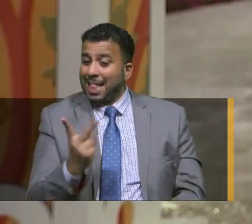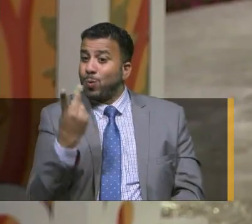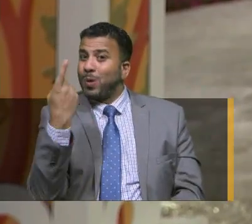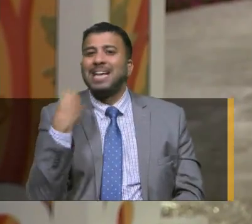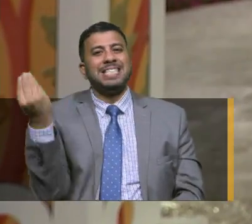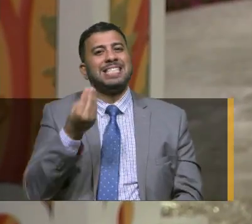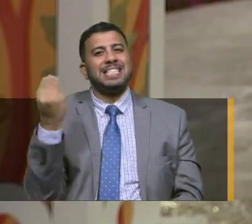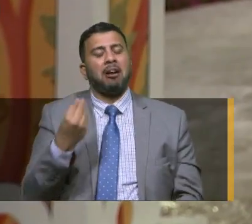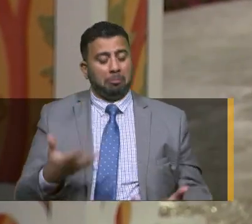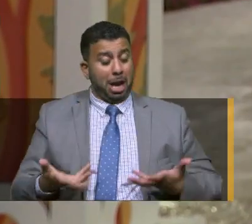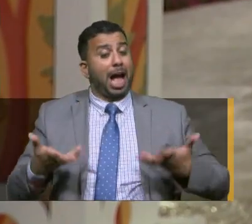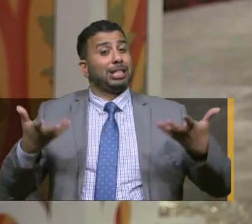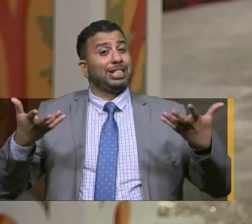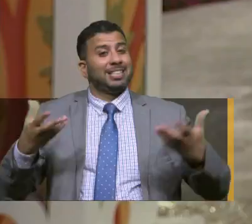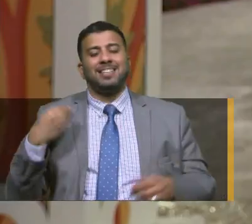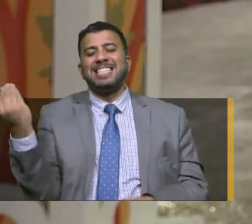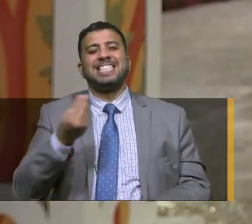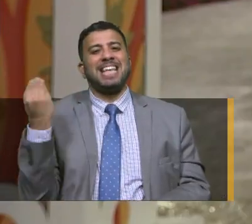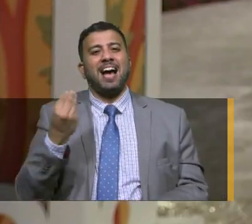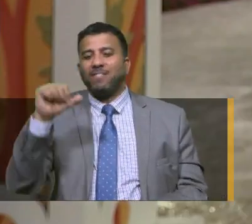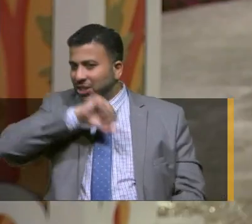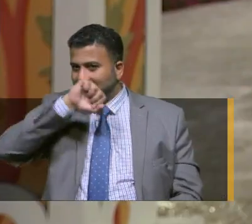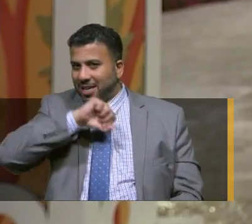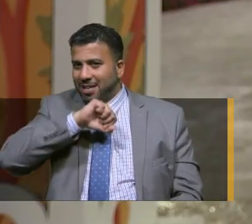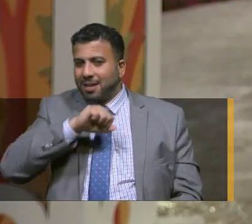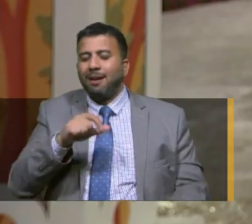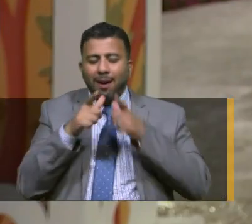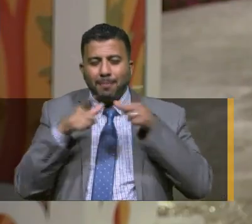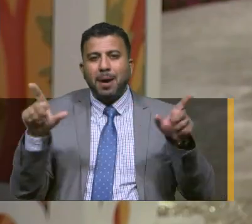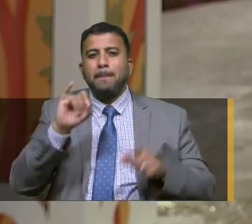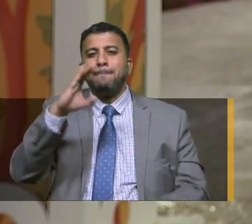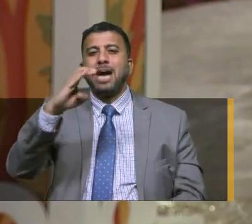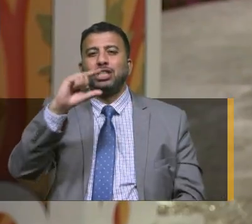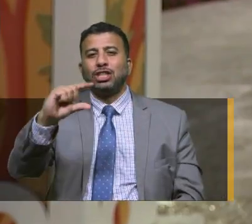السياحية وإنعاش القطاع السياحي في الإمارة. لأخبار الدار مجد السويدي الشارقة.